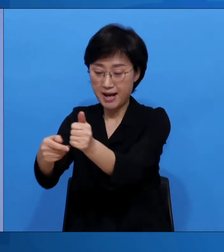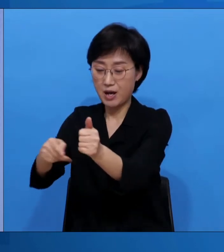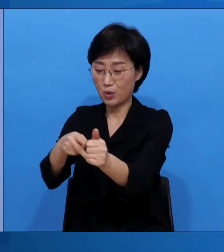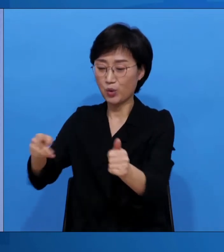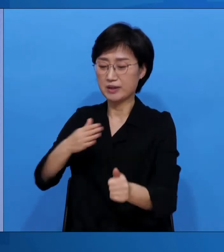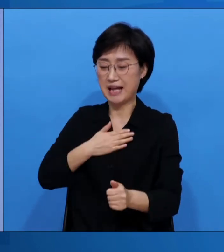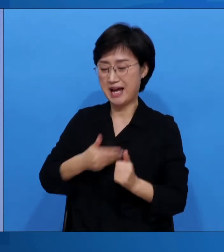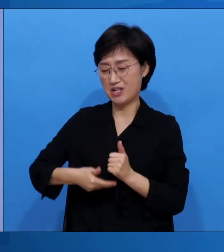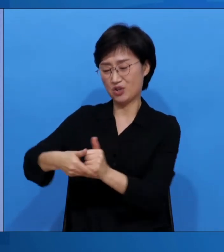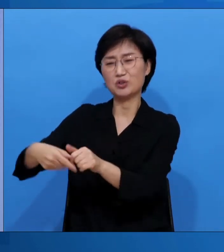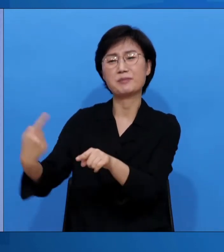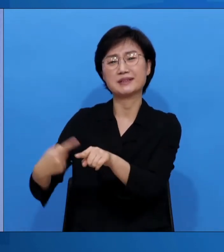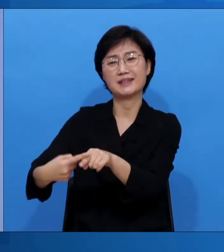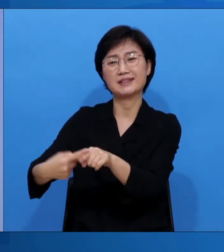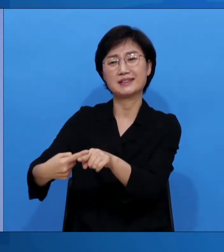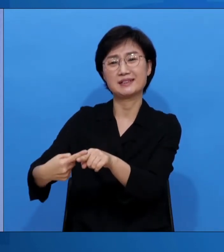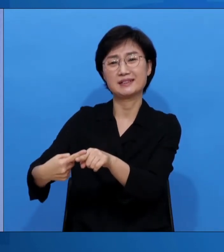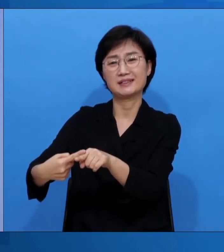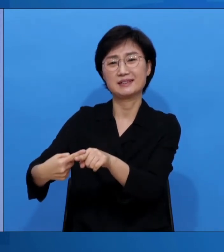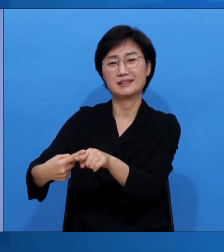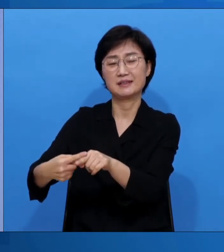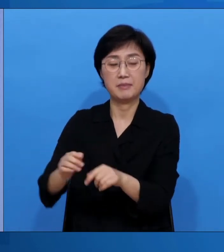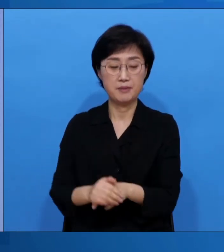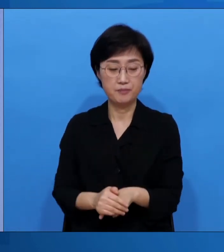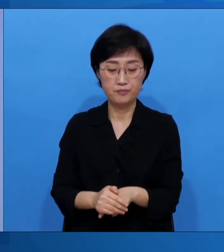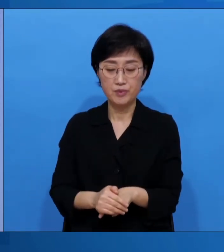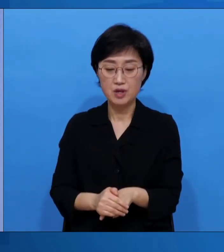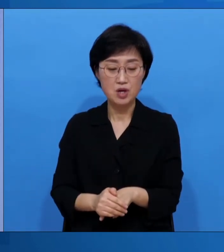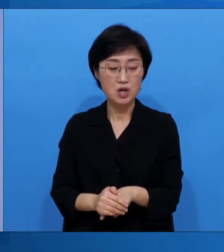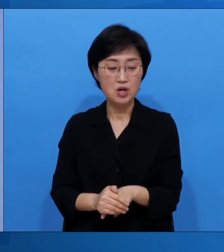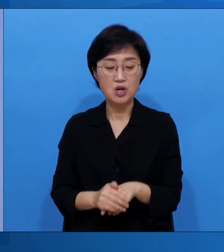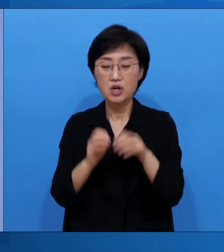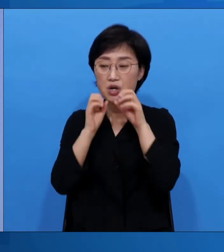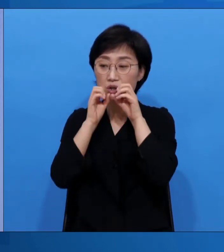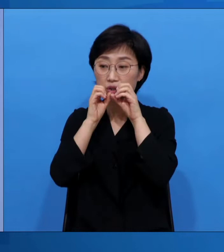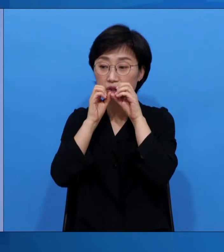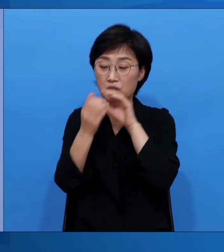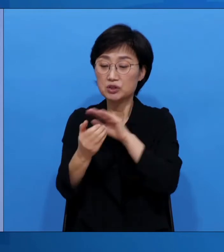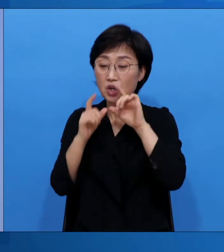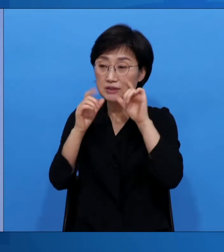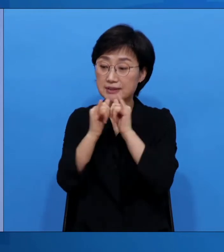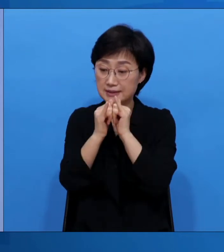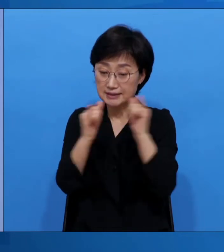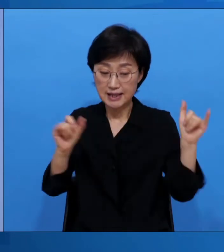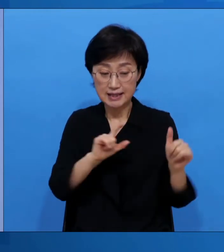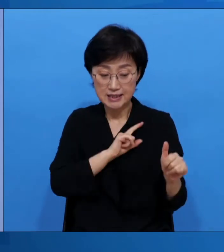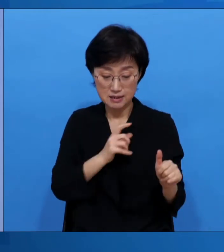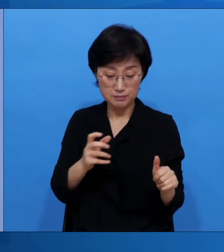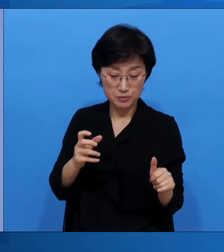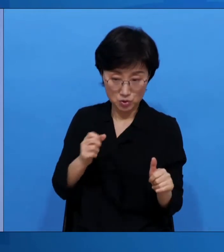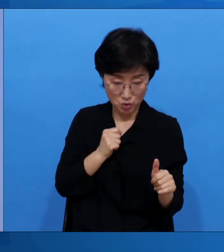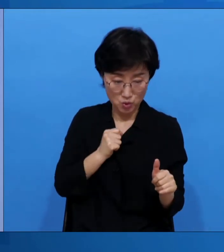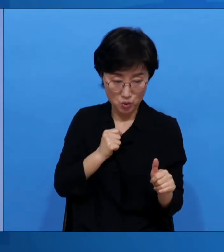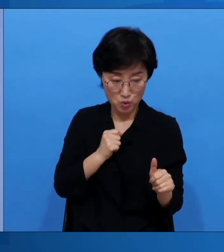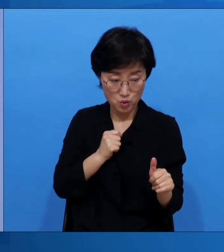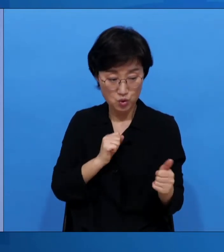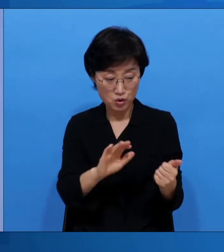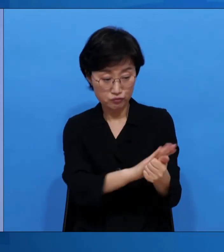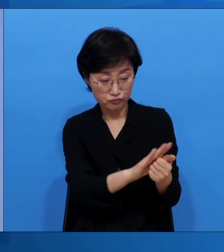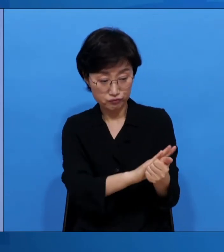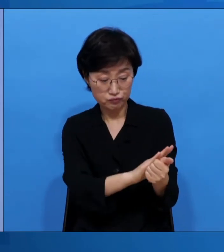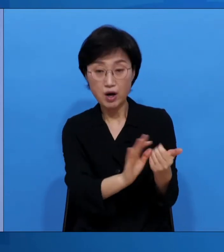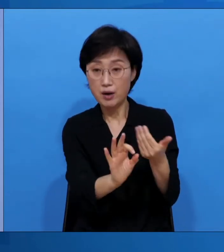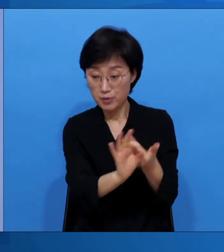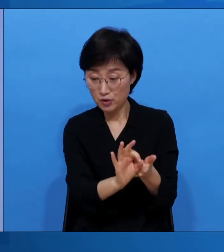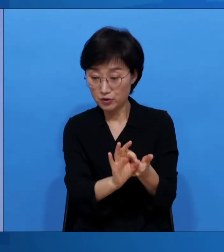선지자 아니라도 선지자 이름으로 선지자를 대접하면 선지자의 상을 받을 것이다. He said, whoever welcomes a prophet as a prophet will receive a prophet's